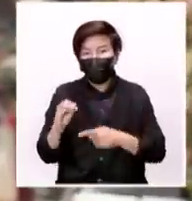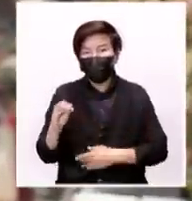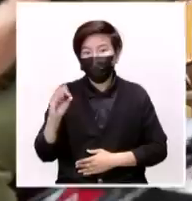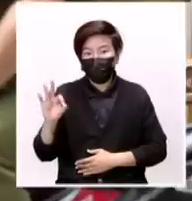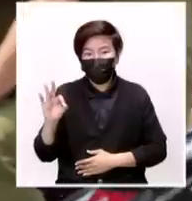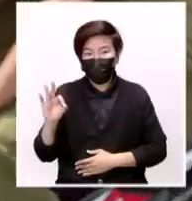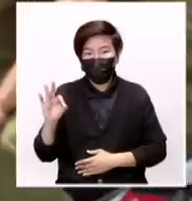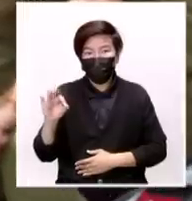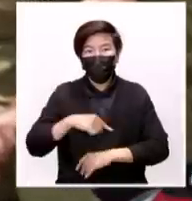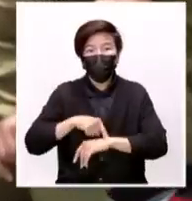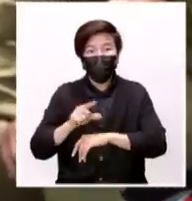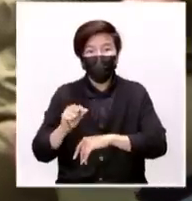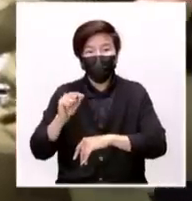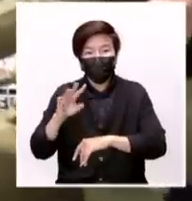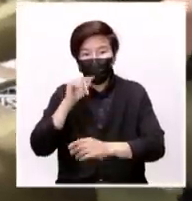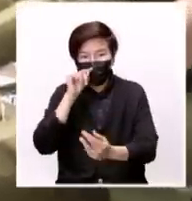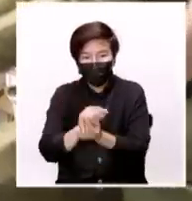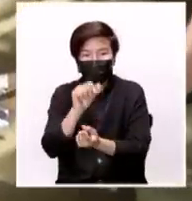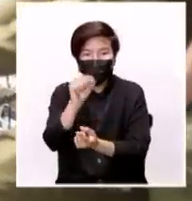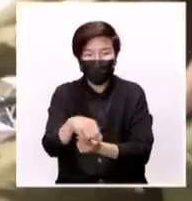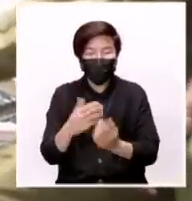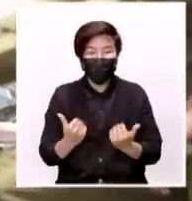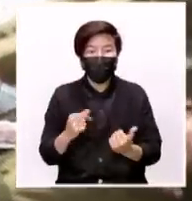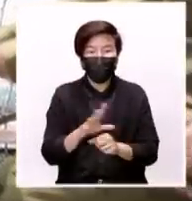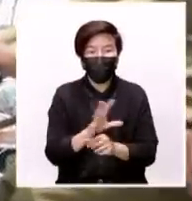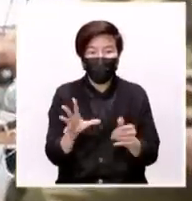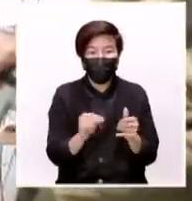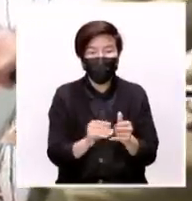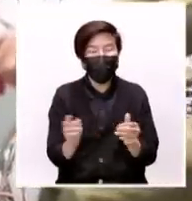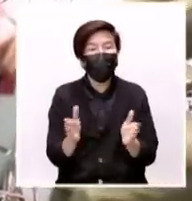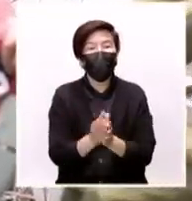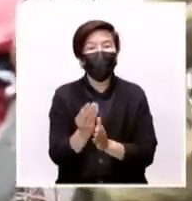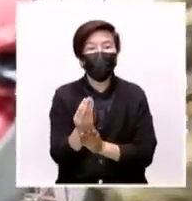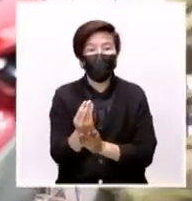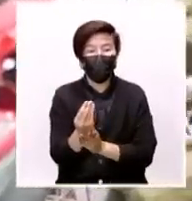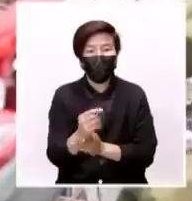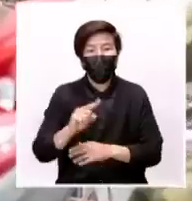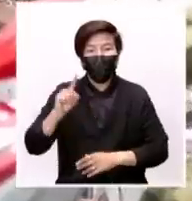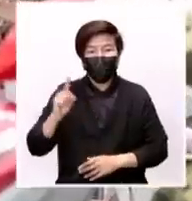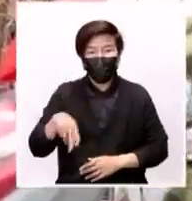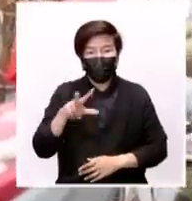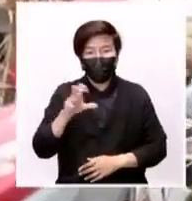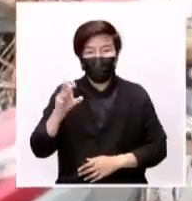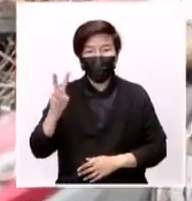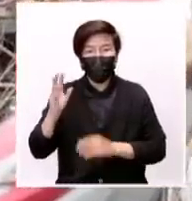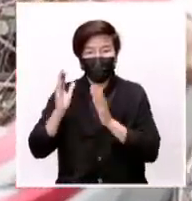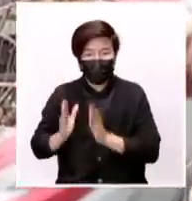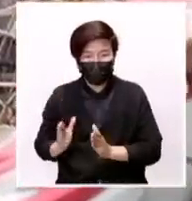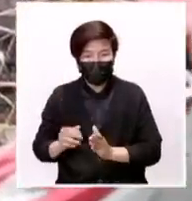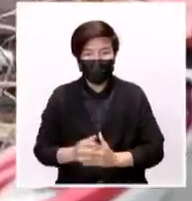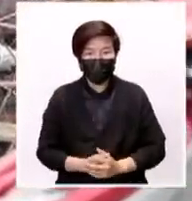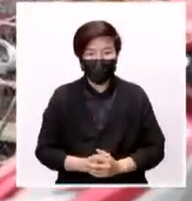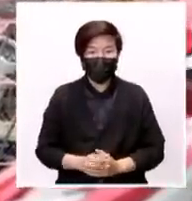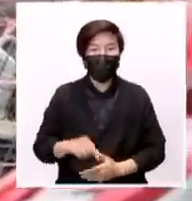ช่วง24ชั่วโมงที่ผ่านมาจนถึงวันอาทิตย์ค่ะทำให้ตอนนี้ยอดติดเชื้อสะสมในสปป.ลาว1,302คนแล้วนะคะส่วน